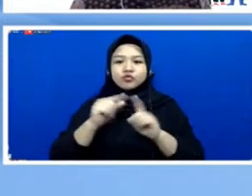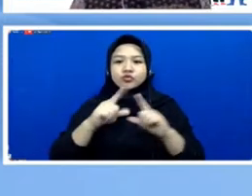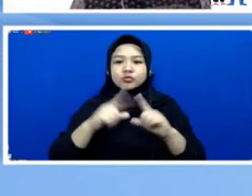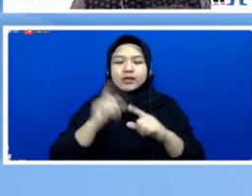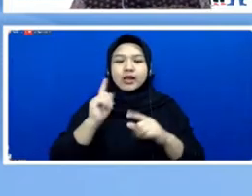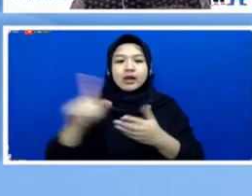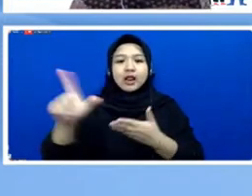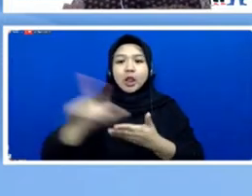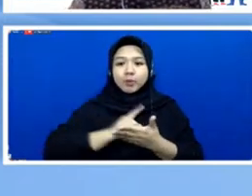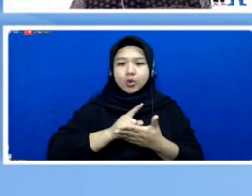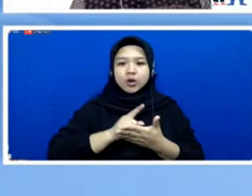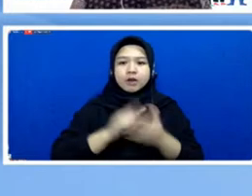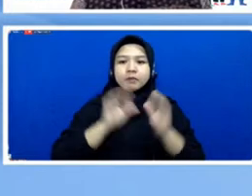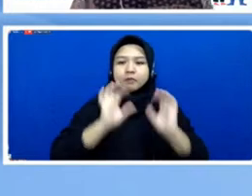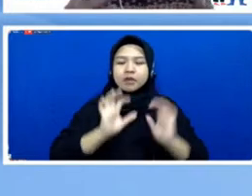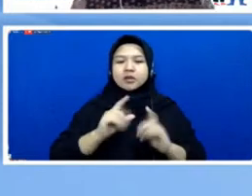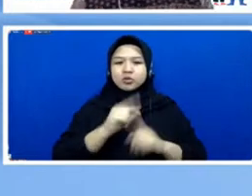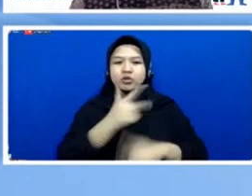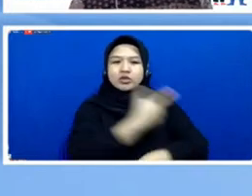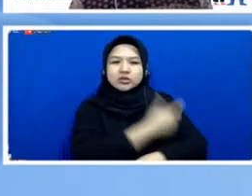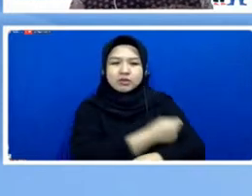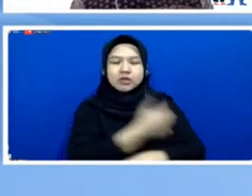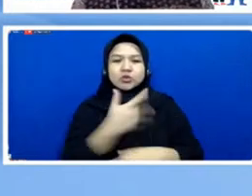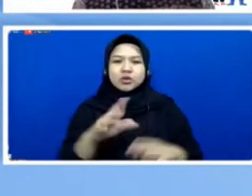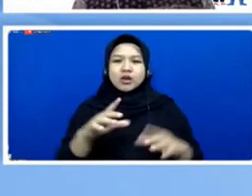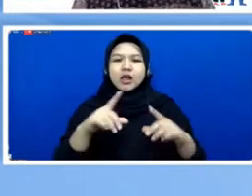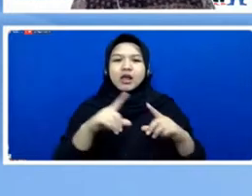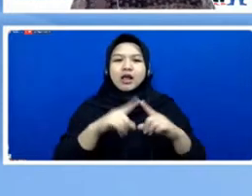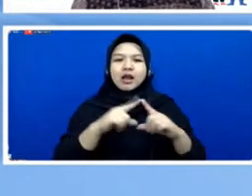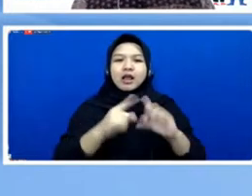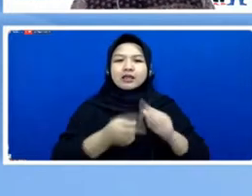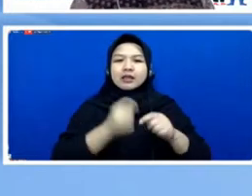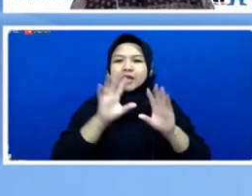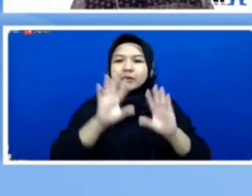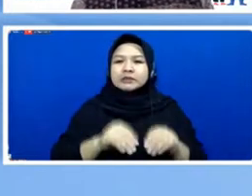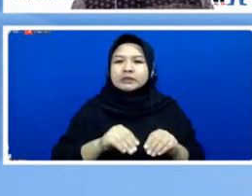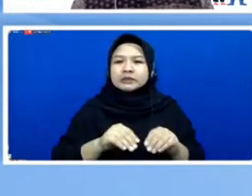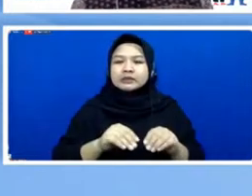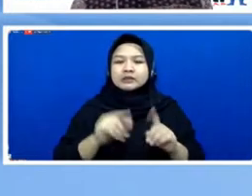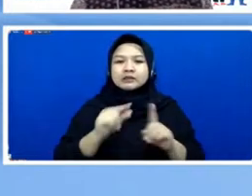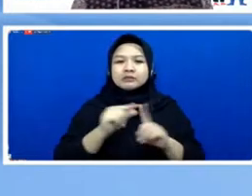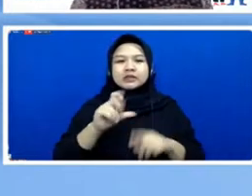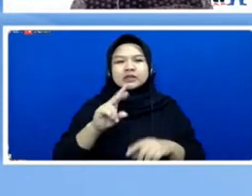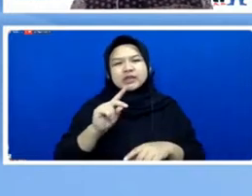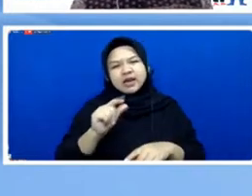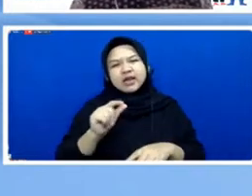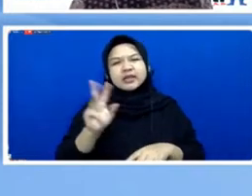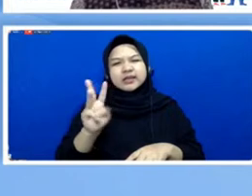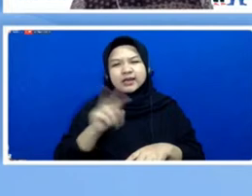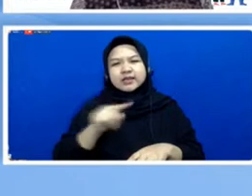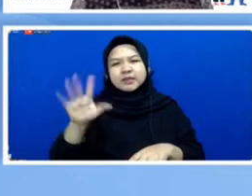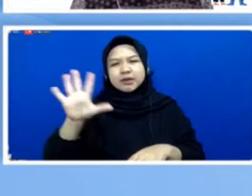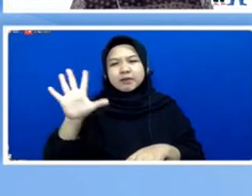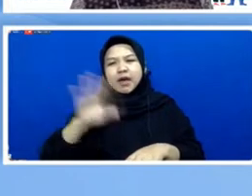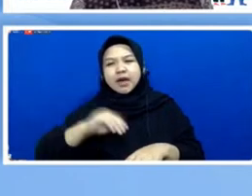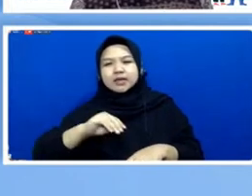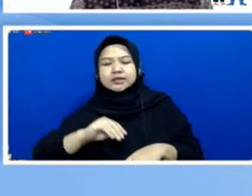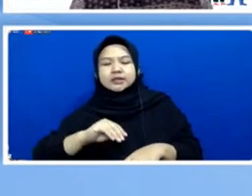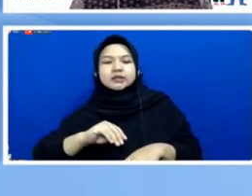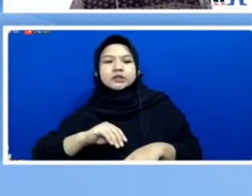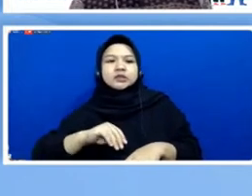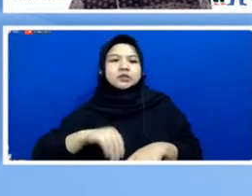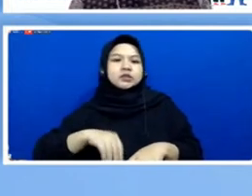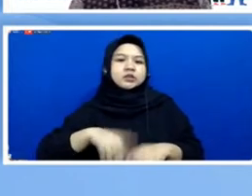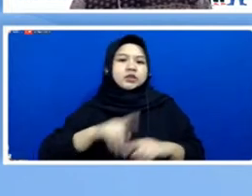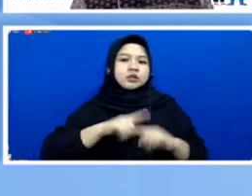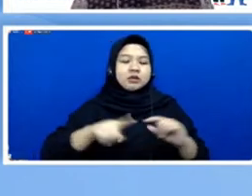laporan mayoritas puskesmas sudah mulai kehabisan alat tes. PCR itu lama, bisa sampai 3-5 hari. Dan tapi